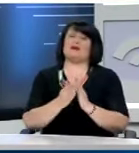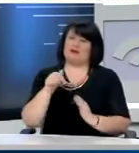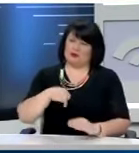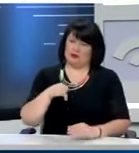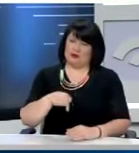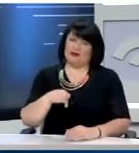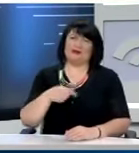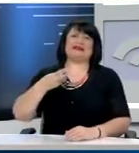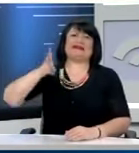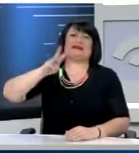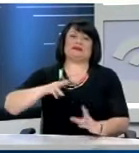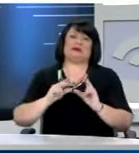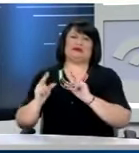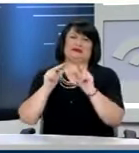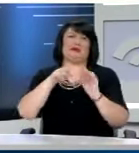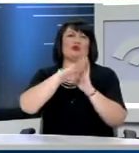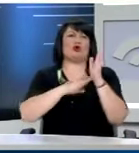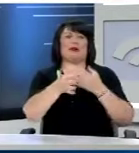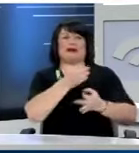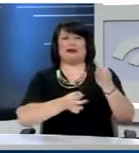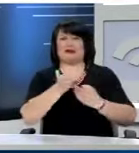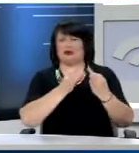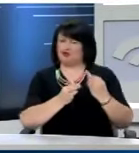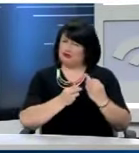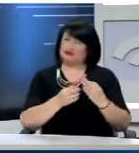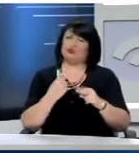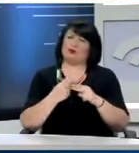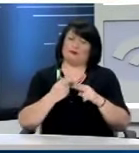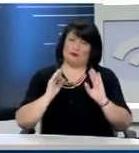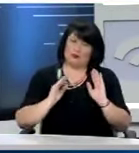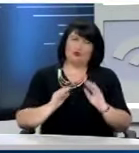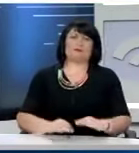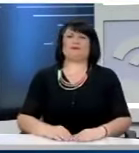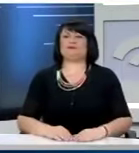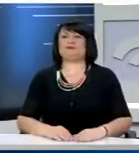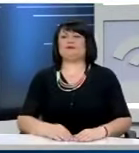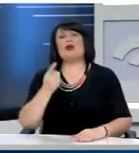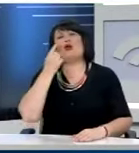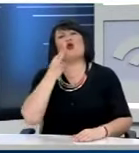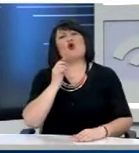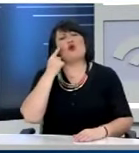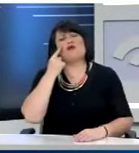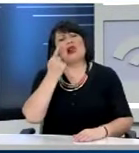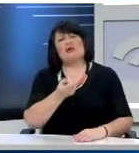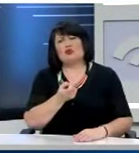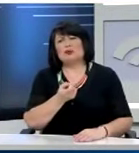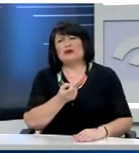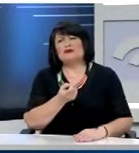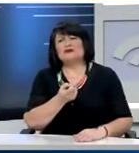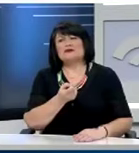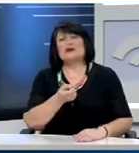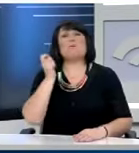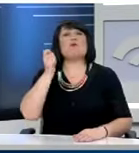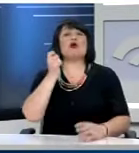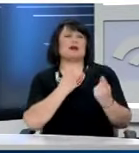η τριήμερη συζήτηση επί των προγραμματικών δηλώσεων, διότι παρακολουθούμε έναν